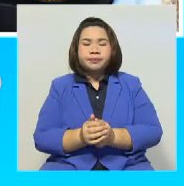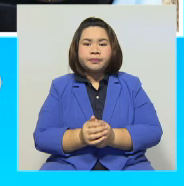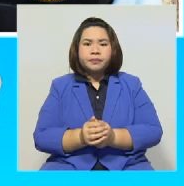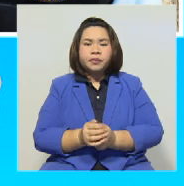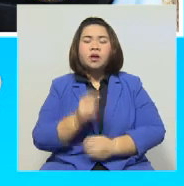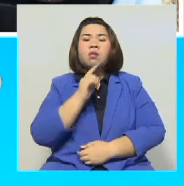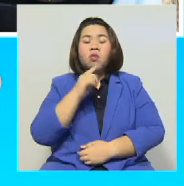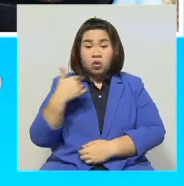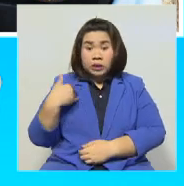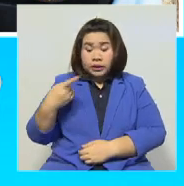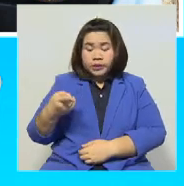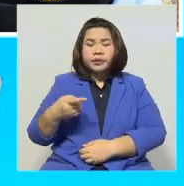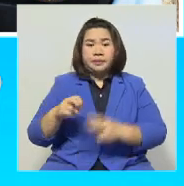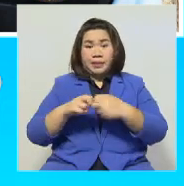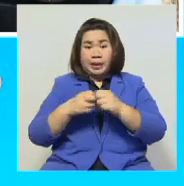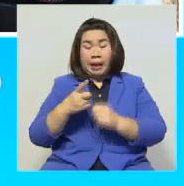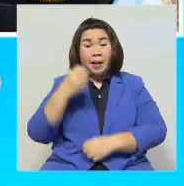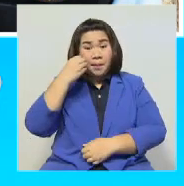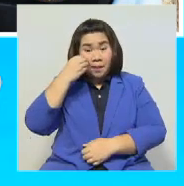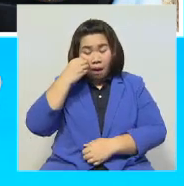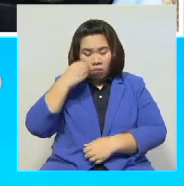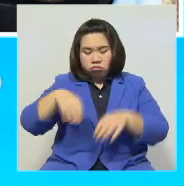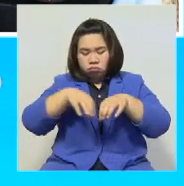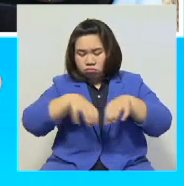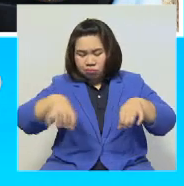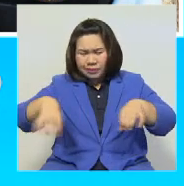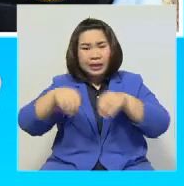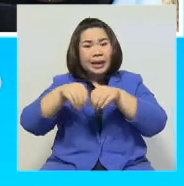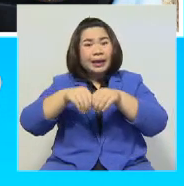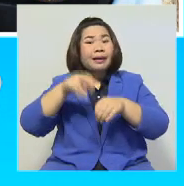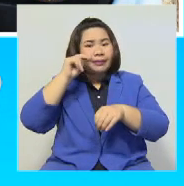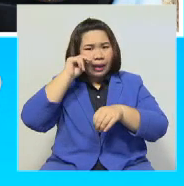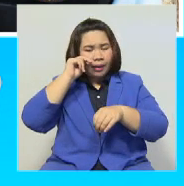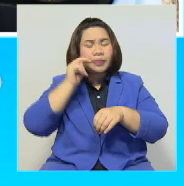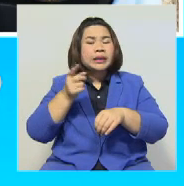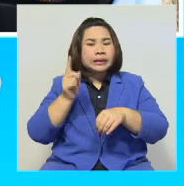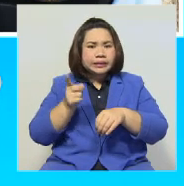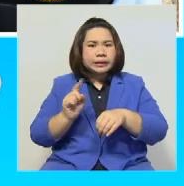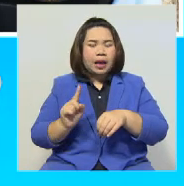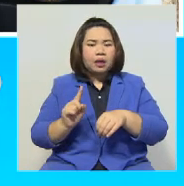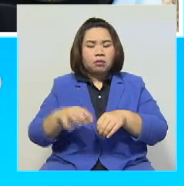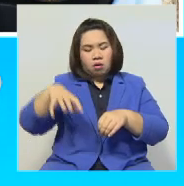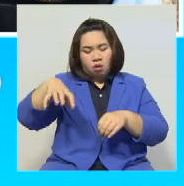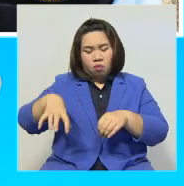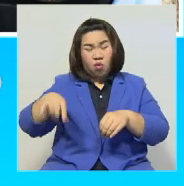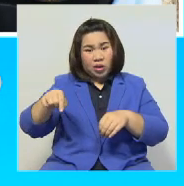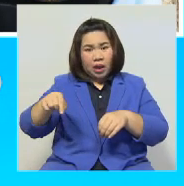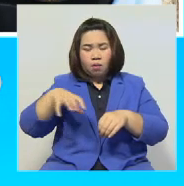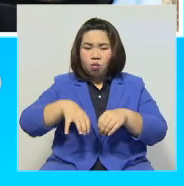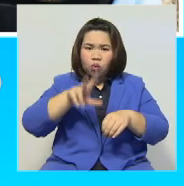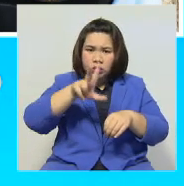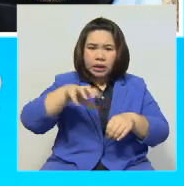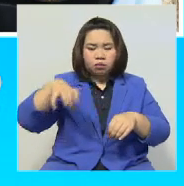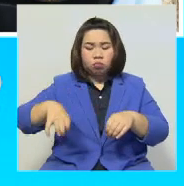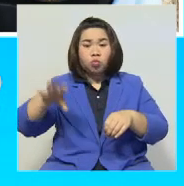ที่รับผลกระทบก็คือหมู่บ้านดินแม่น้ำนะครับหมู่บ้านดินแม่น้ำซึ่งตามปกติหมู่บ้านดินแม่น้ำโดยเฉพาะหมู่สามบ้านบางลำพูหมู่สี่บ้านบางค